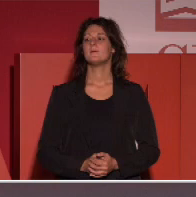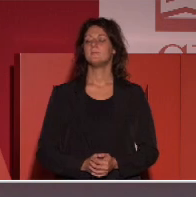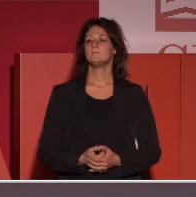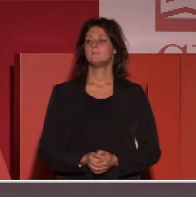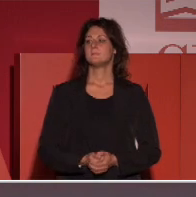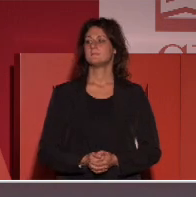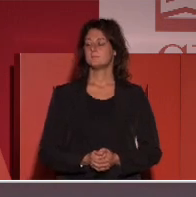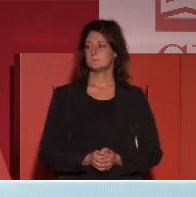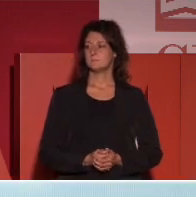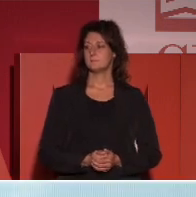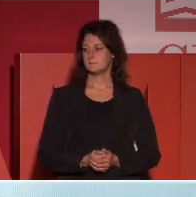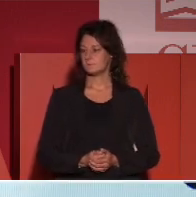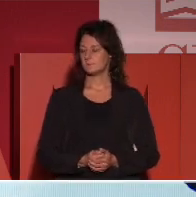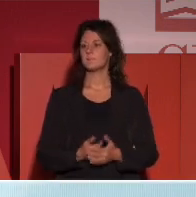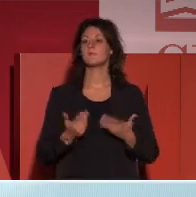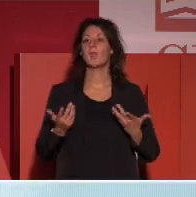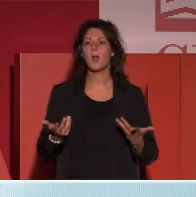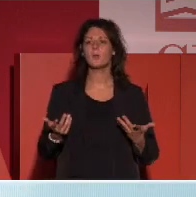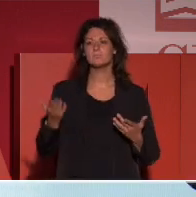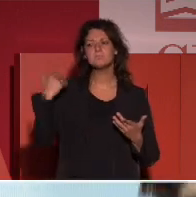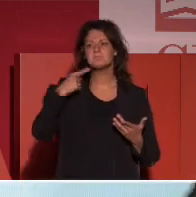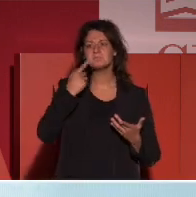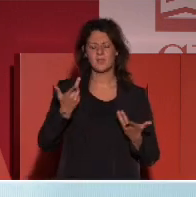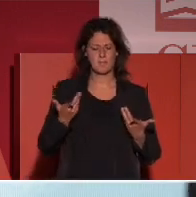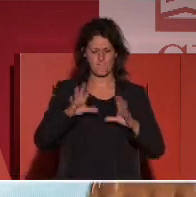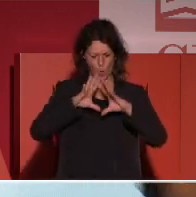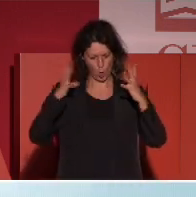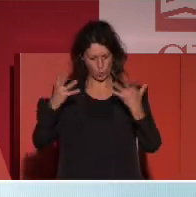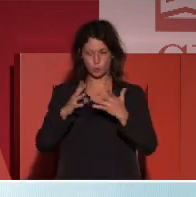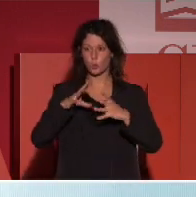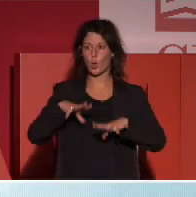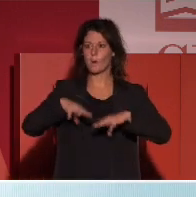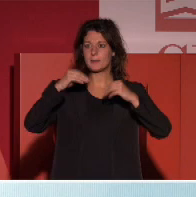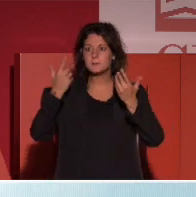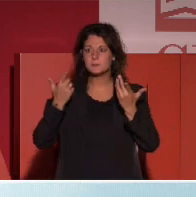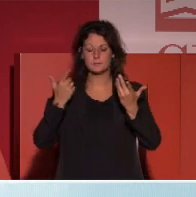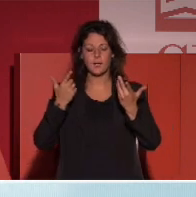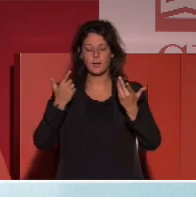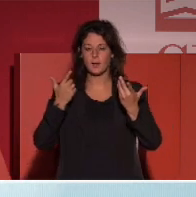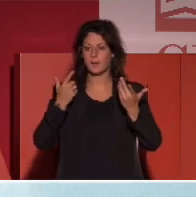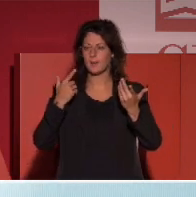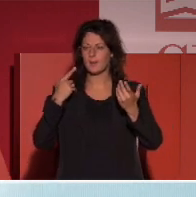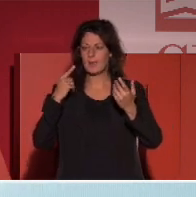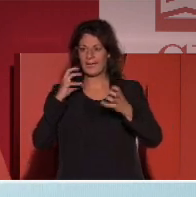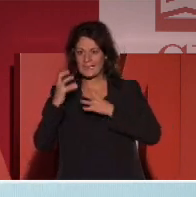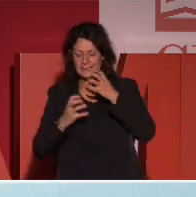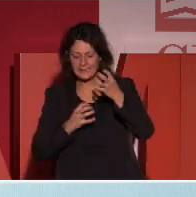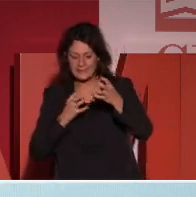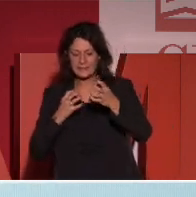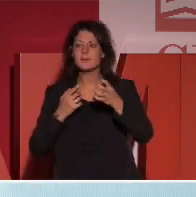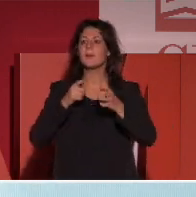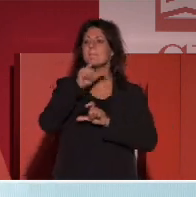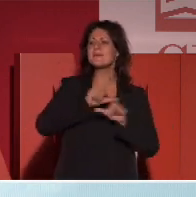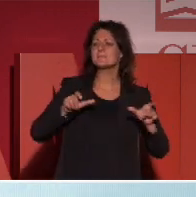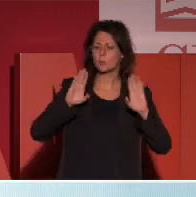sia effettivamente ho cominciato a occupare di quello che succedeva nel pianeta io che viaggio più verso i poeti arriva